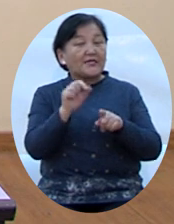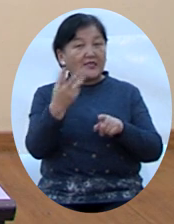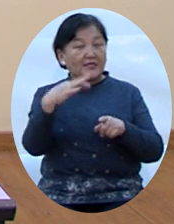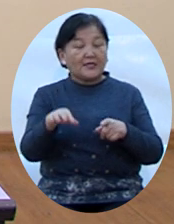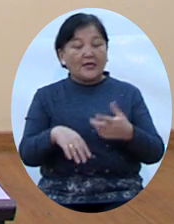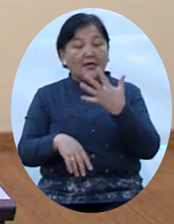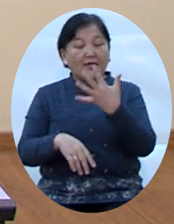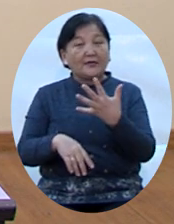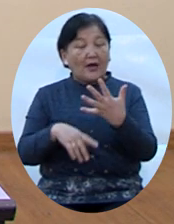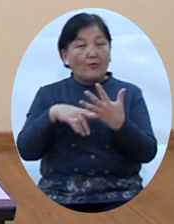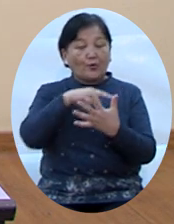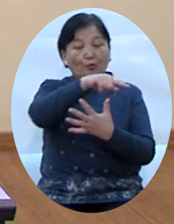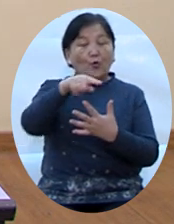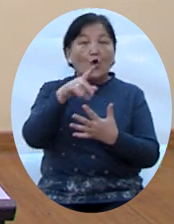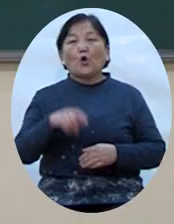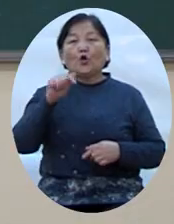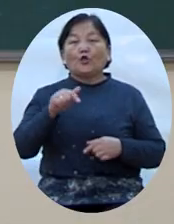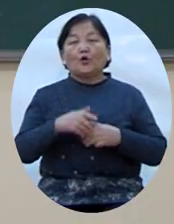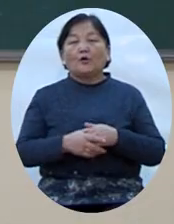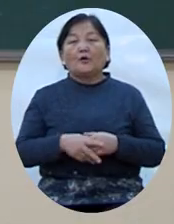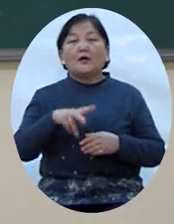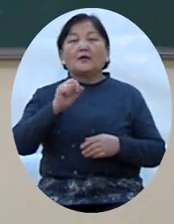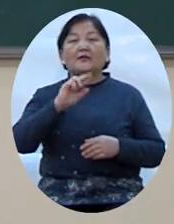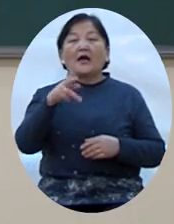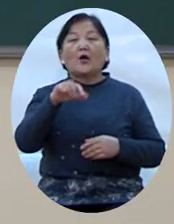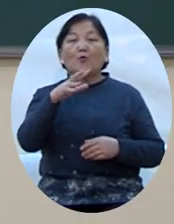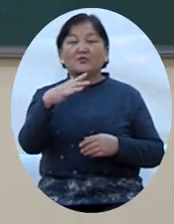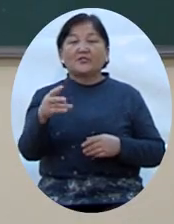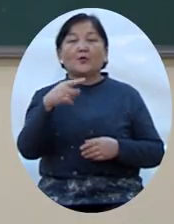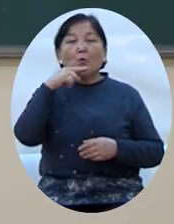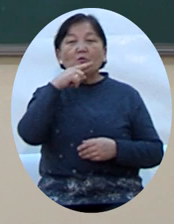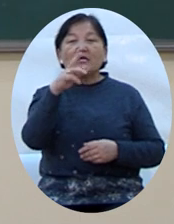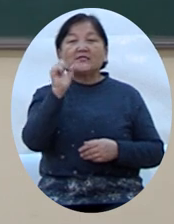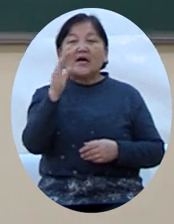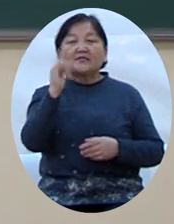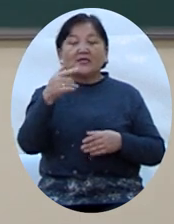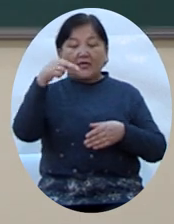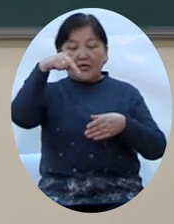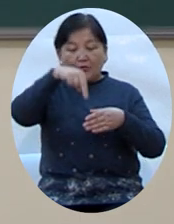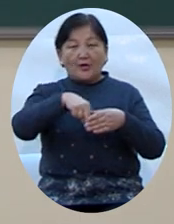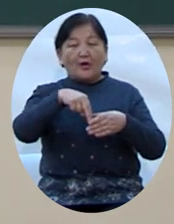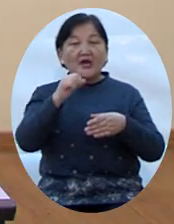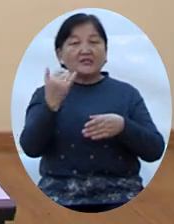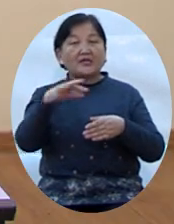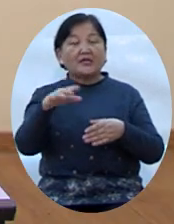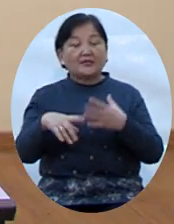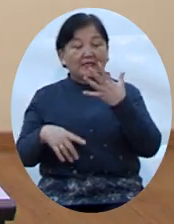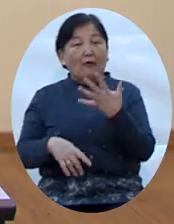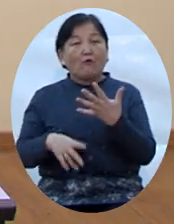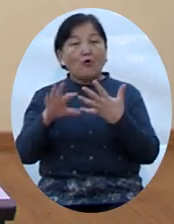уусмалын орчинг шалглалаа. Одоо лакмусын улаан цаасыг ашиглан 5 уусмалын орчинг